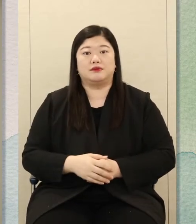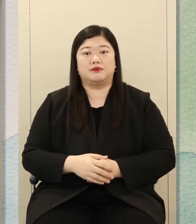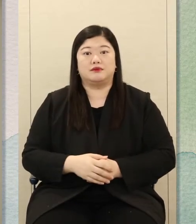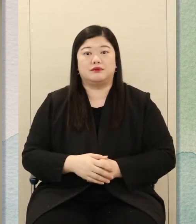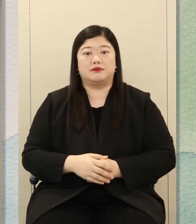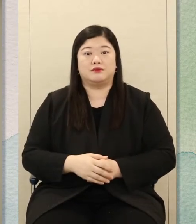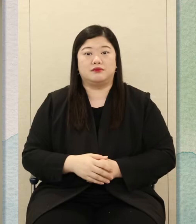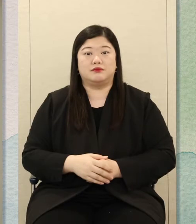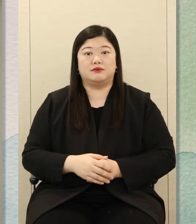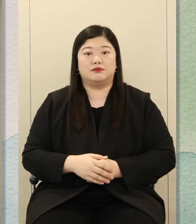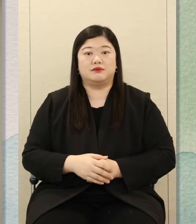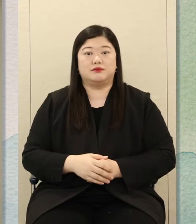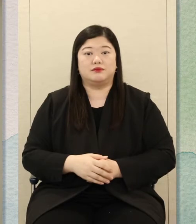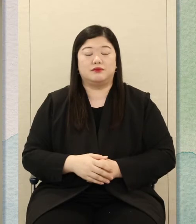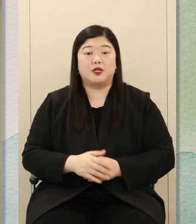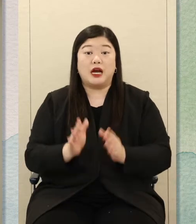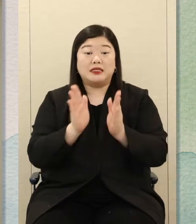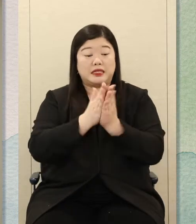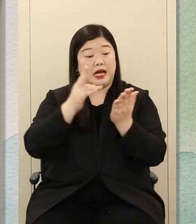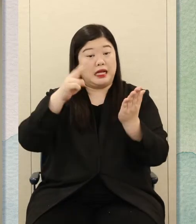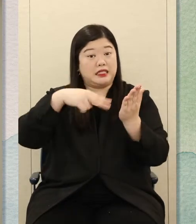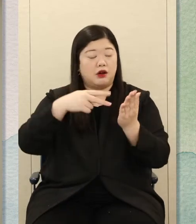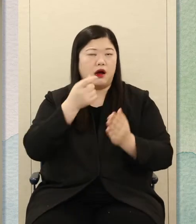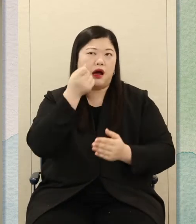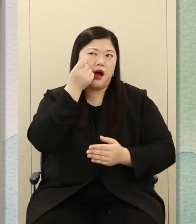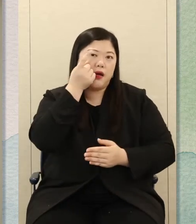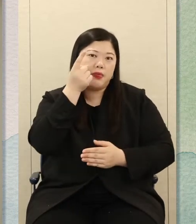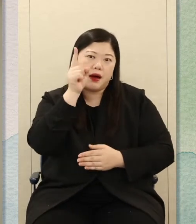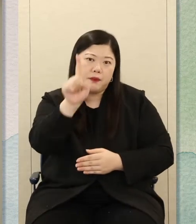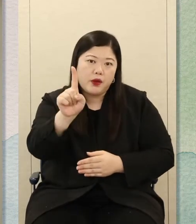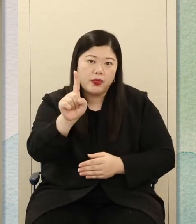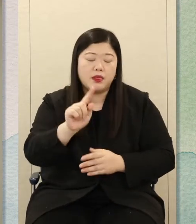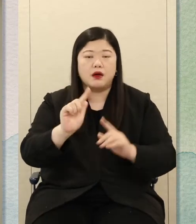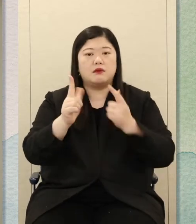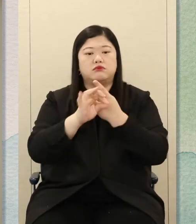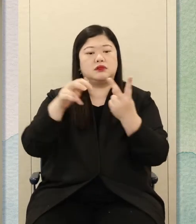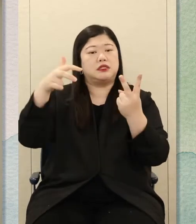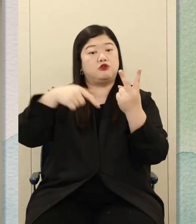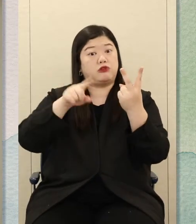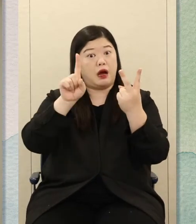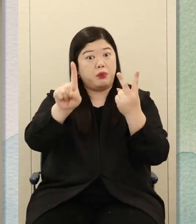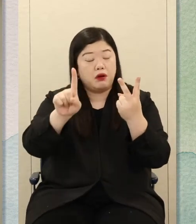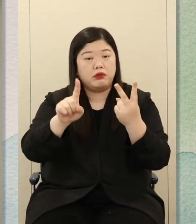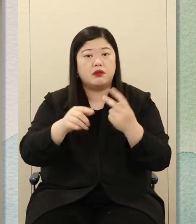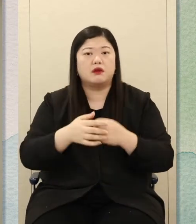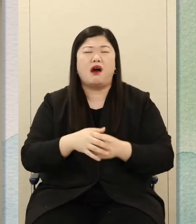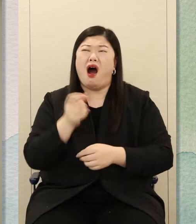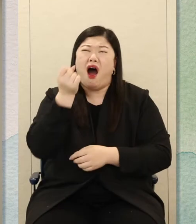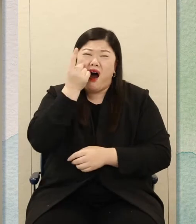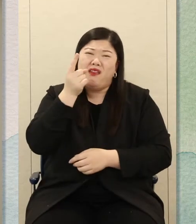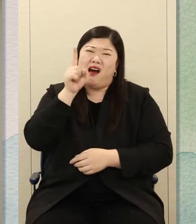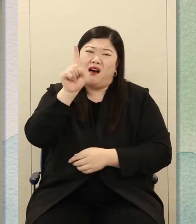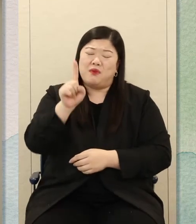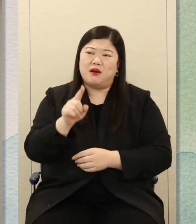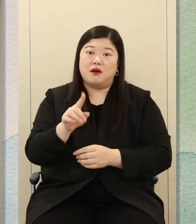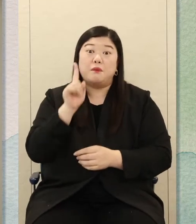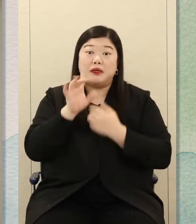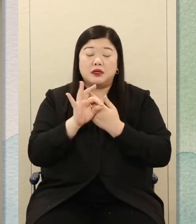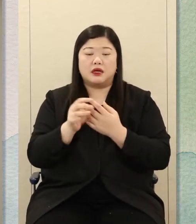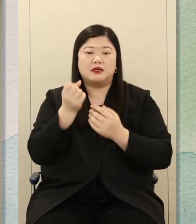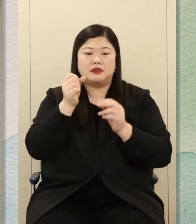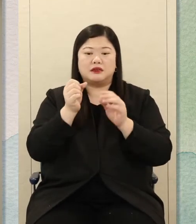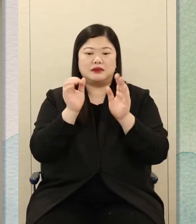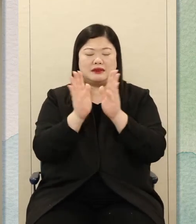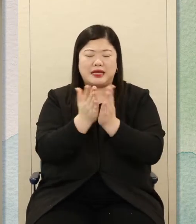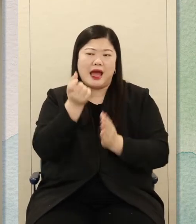있죠. 한 달에 한 번, 내지는 또 자주 하시는 분들은 한 달에 한 번, 이렇게 지루하게 내가 어떻게 한 달에 한 권밖에 못 읽을